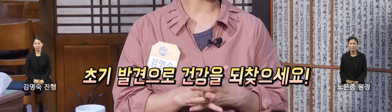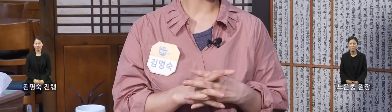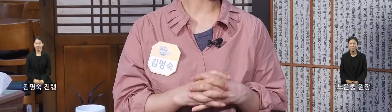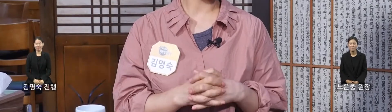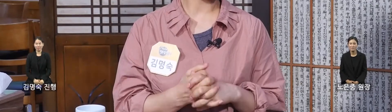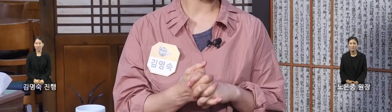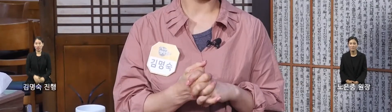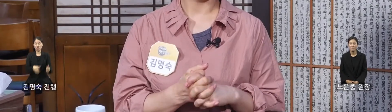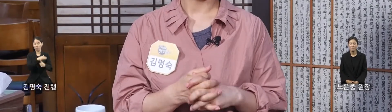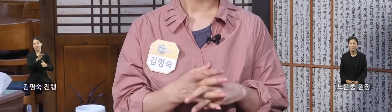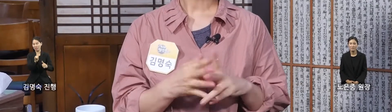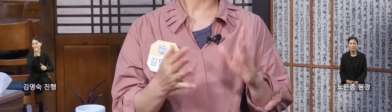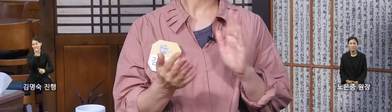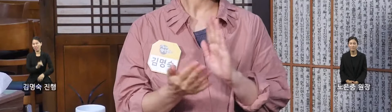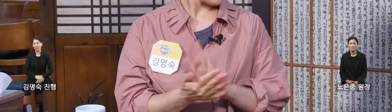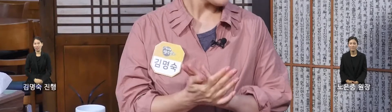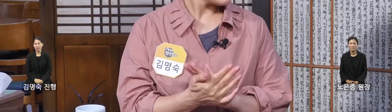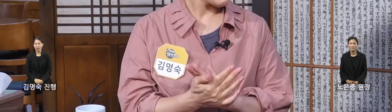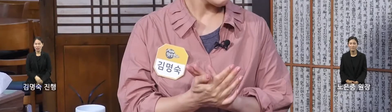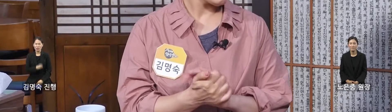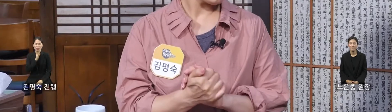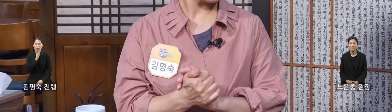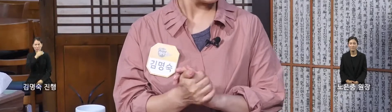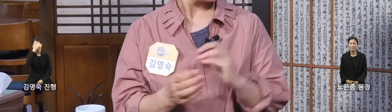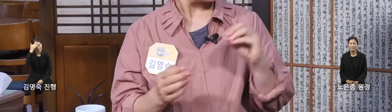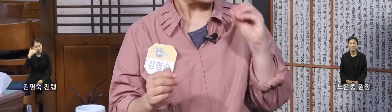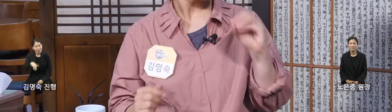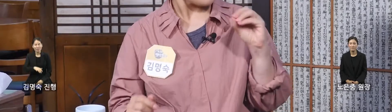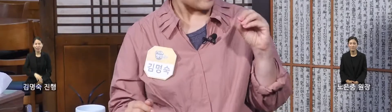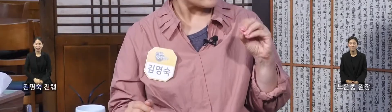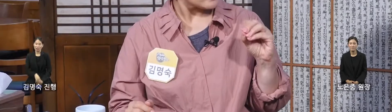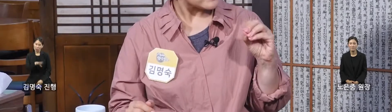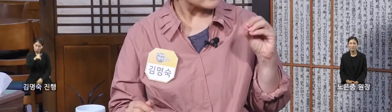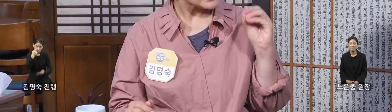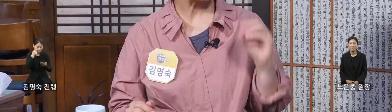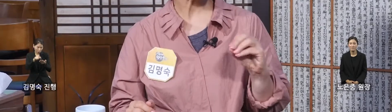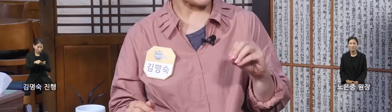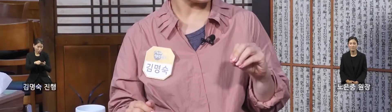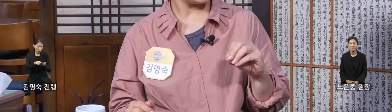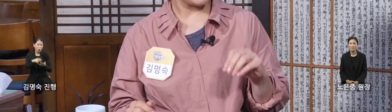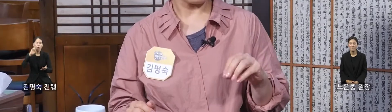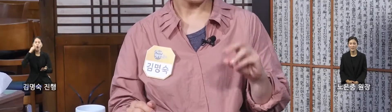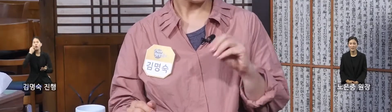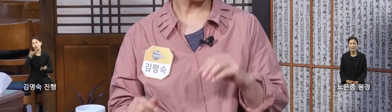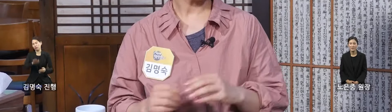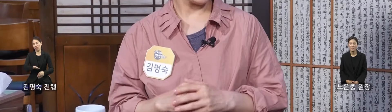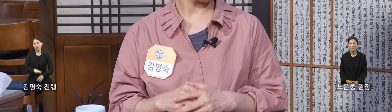있어요. 주변에. 그래서 정말 다행이다. 그러니까 이게 초기에 발견되기가 사실 쉽지 않은데 초기에